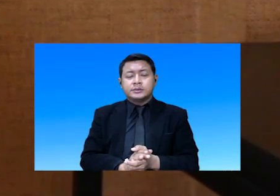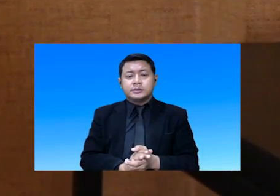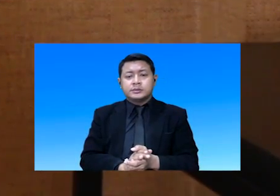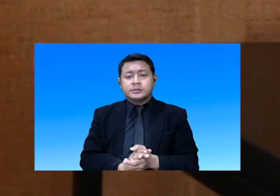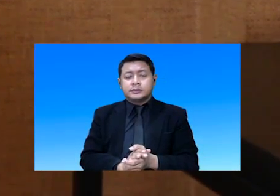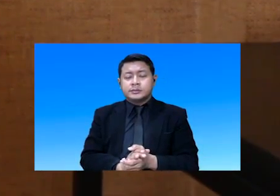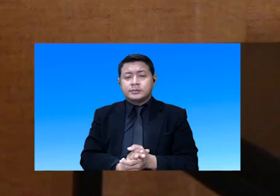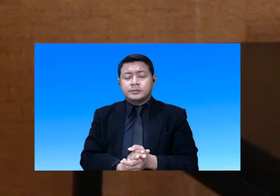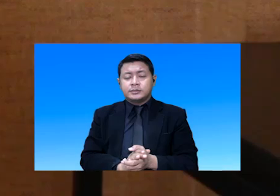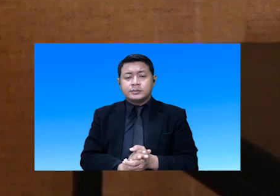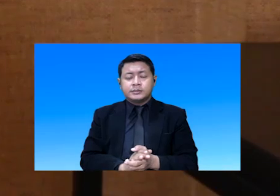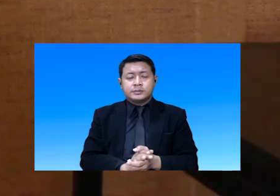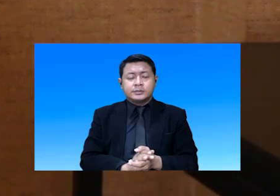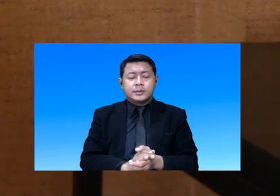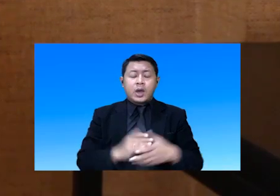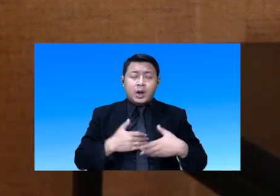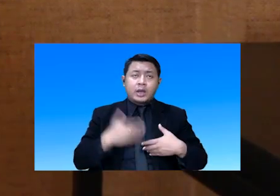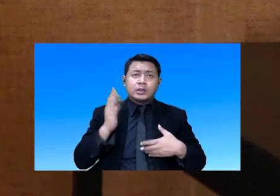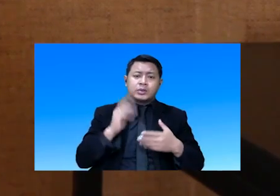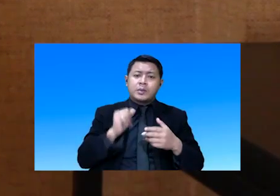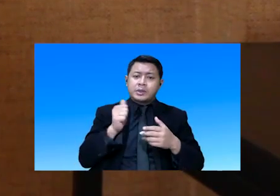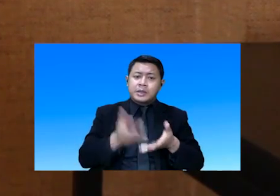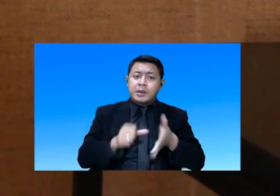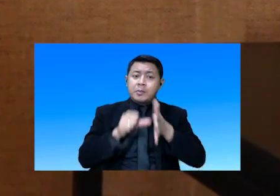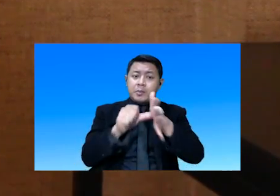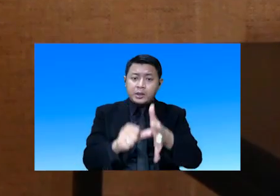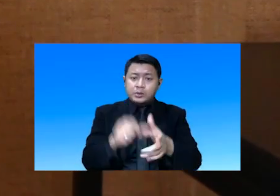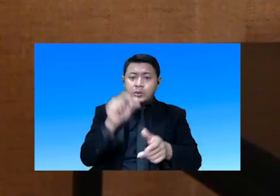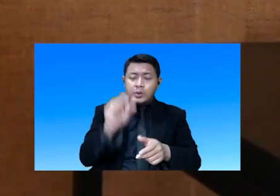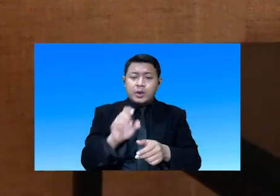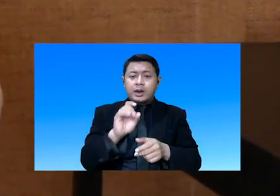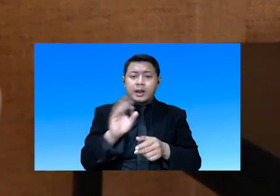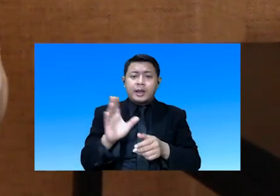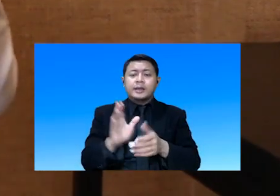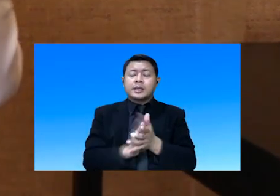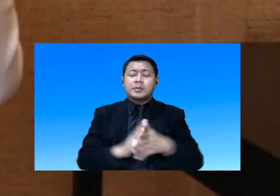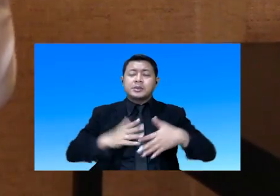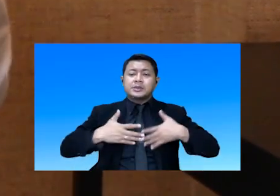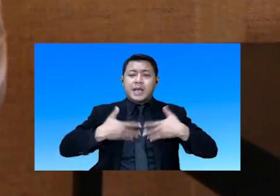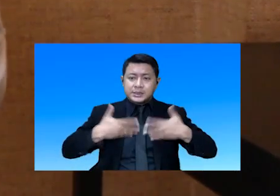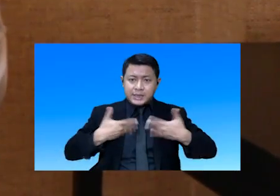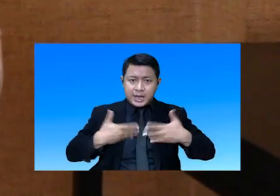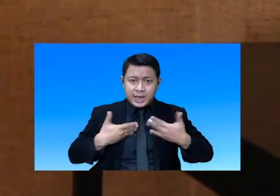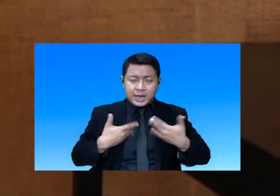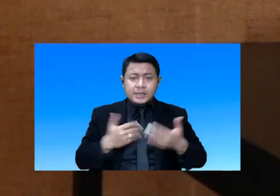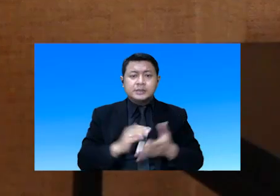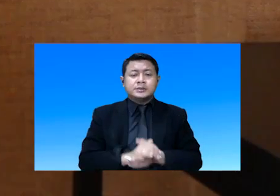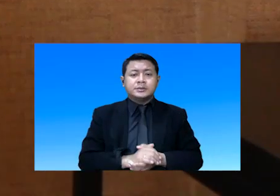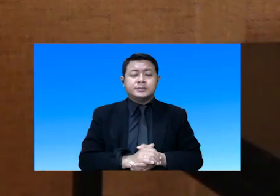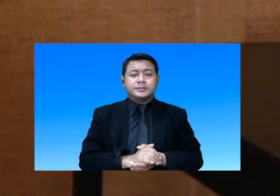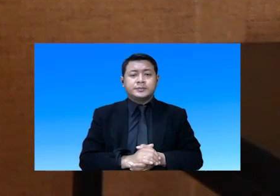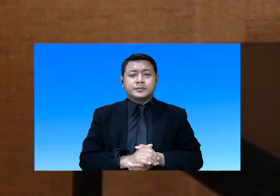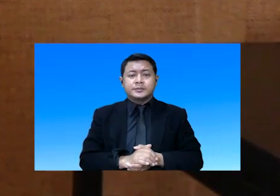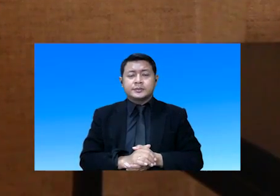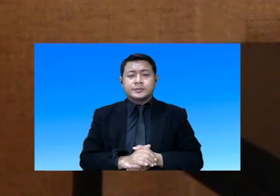ada kelegaan dan kebahagiaan karena kita sudah memenuhi, kita sudah benar-benar bisa mencapai apa yang Tuhan inginkan dalam